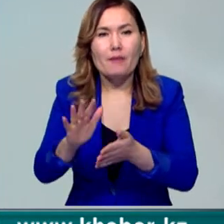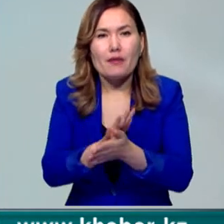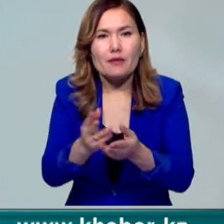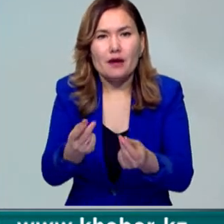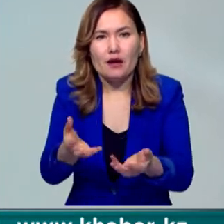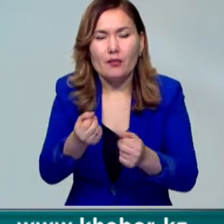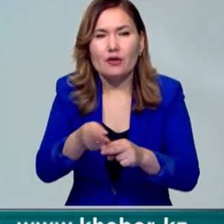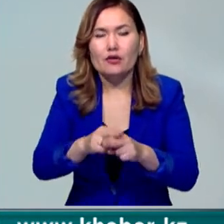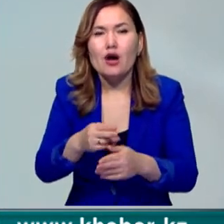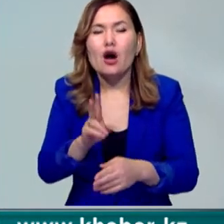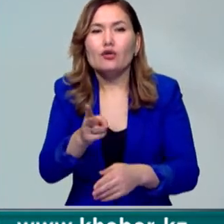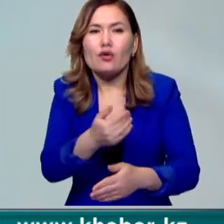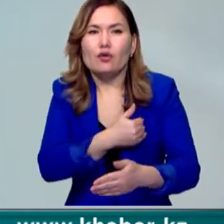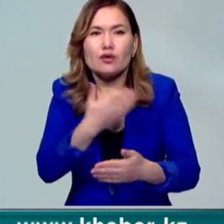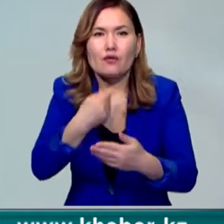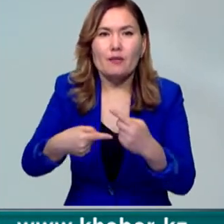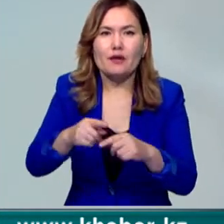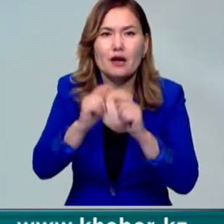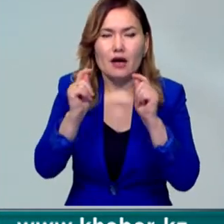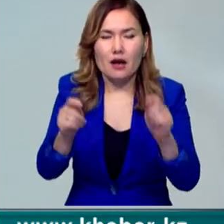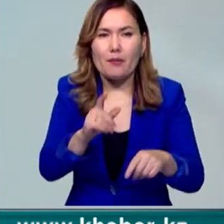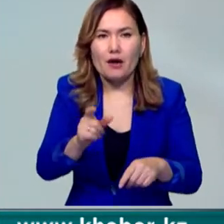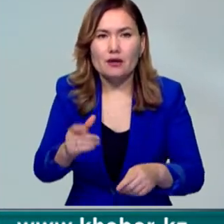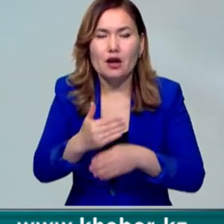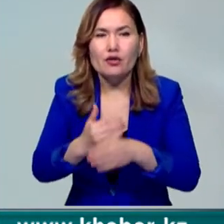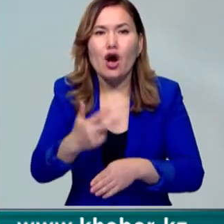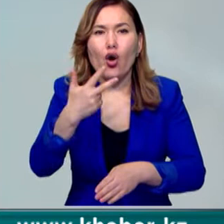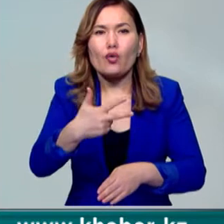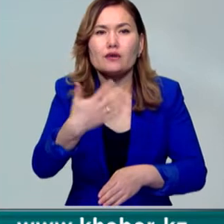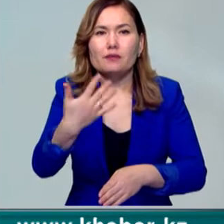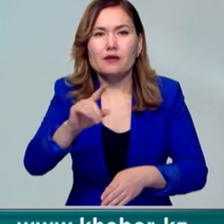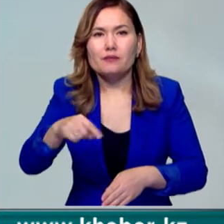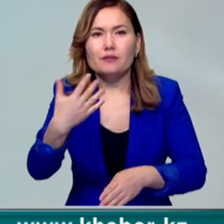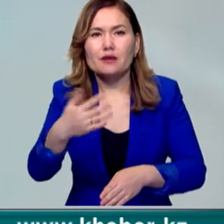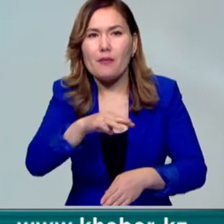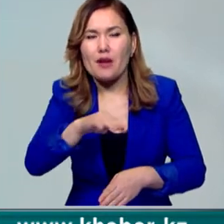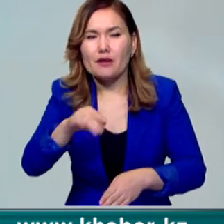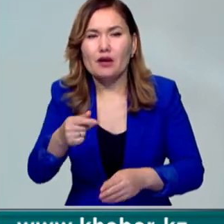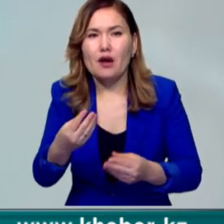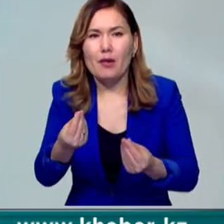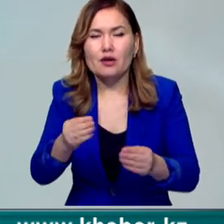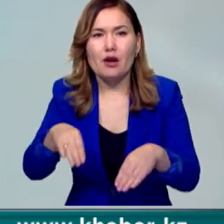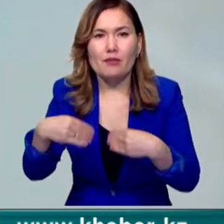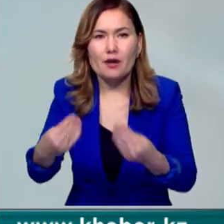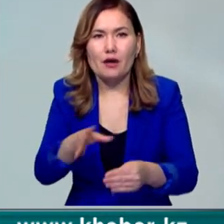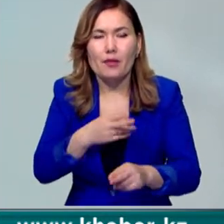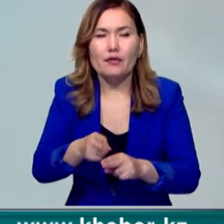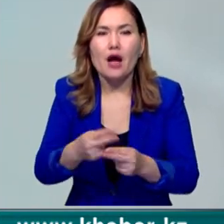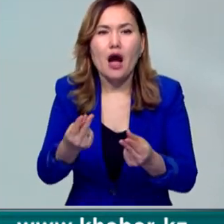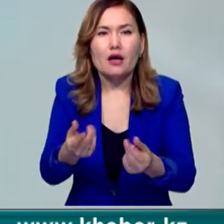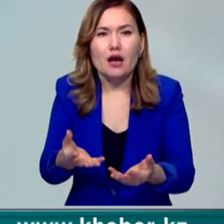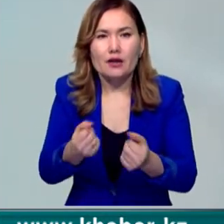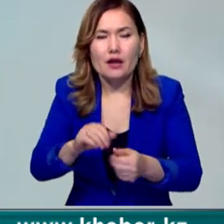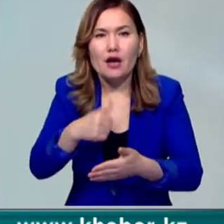Өз ісін бастауға ниеттеніп еңбекпен араласқан азаматтарға 35,5 миллион теңге үлестірілген. Қаражат